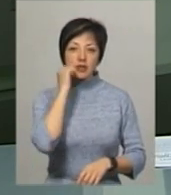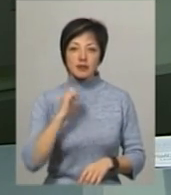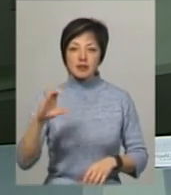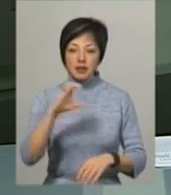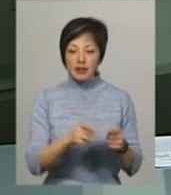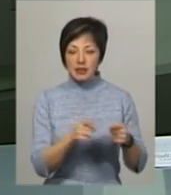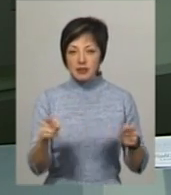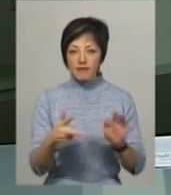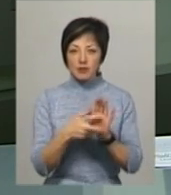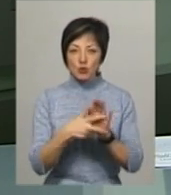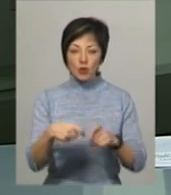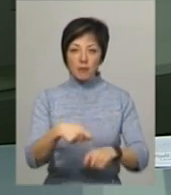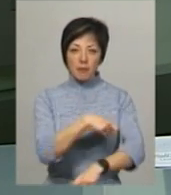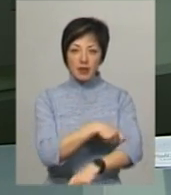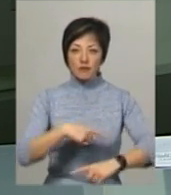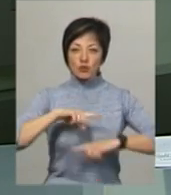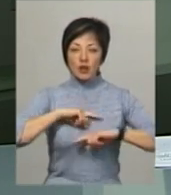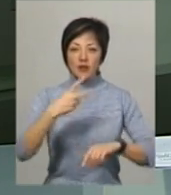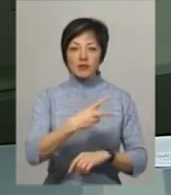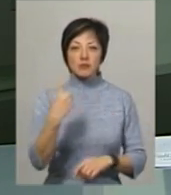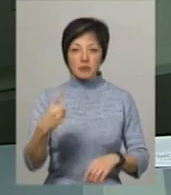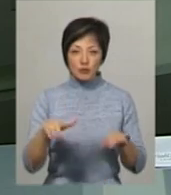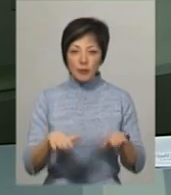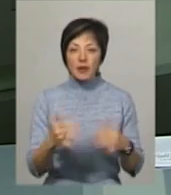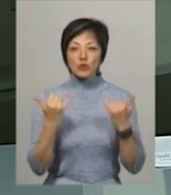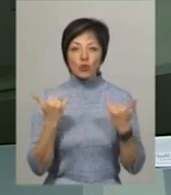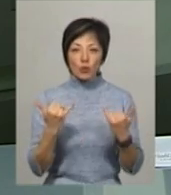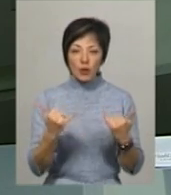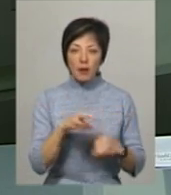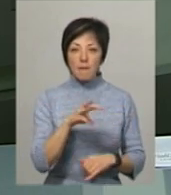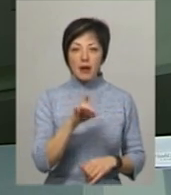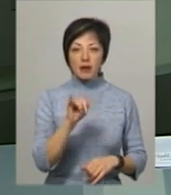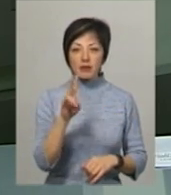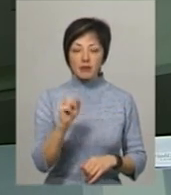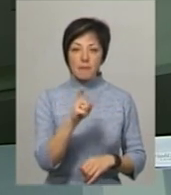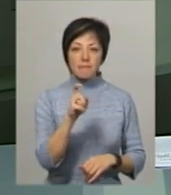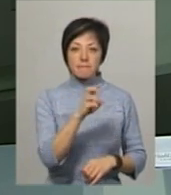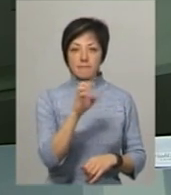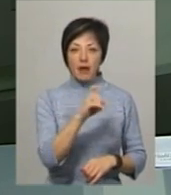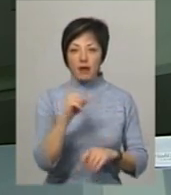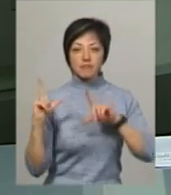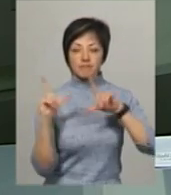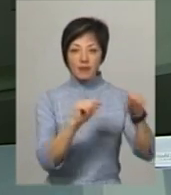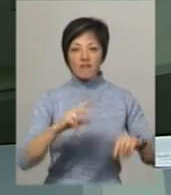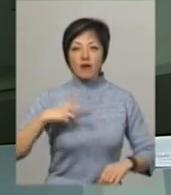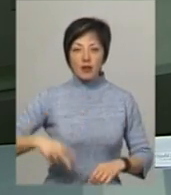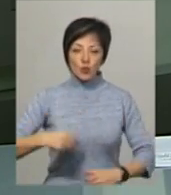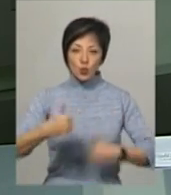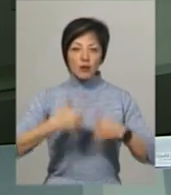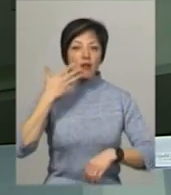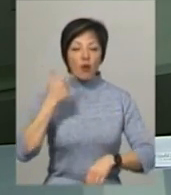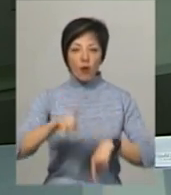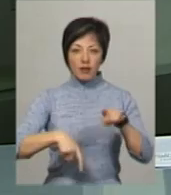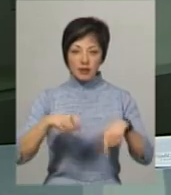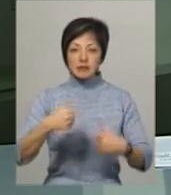Синяви на дистанції 800 метрів фінішував 21-м. Сьогодні Марина Бех-Романчук вирушила у Францію на турнір з легкої